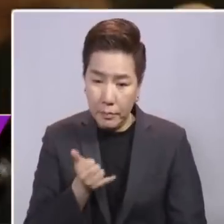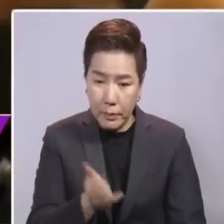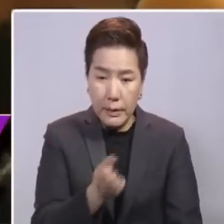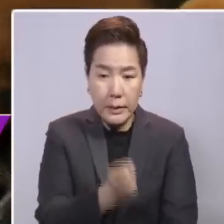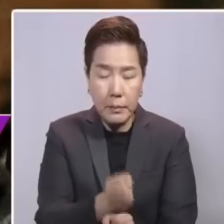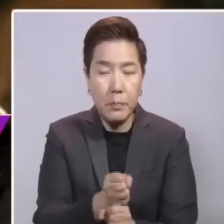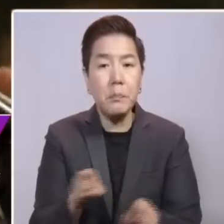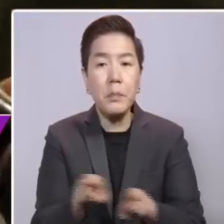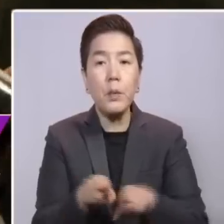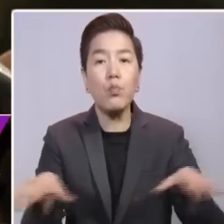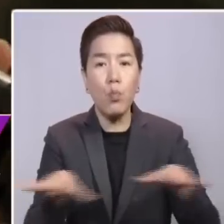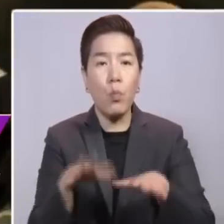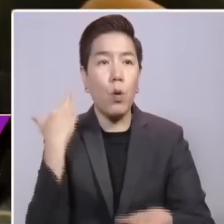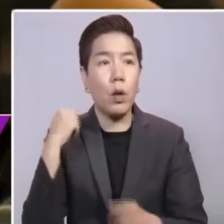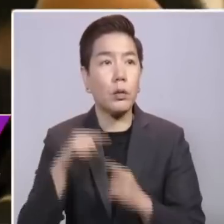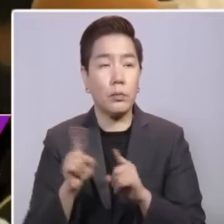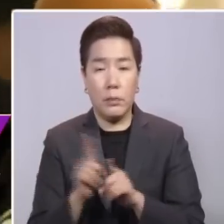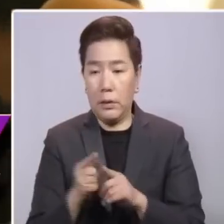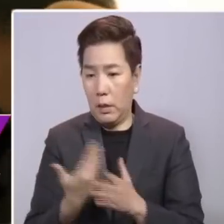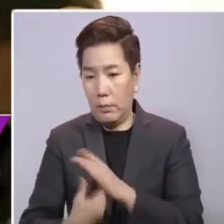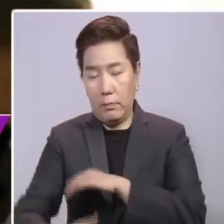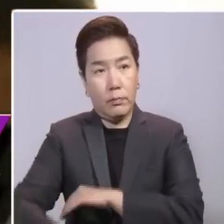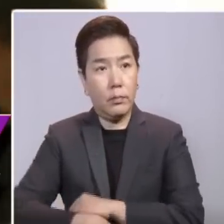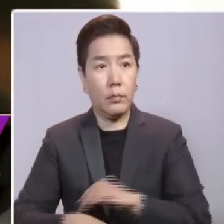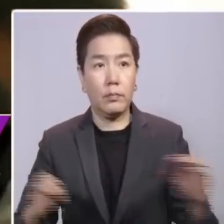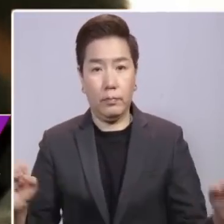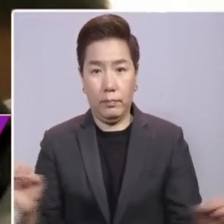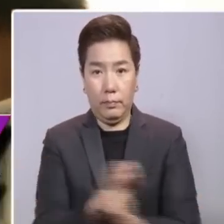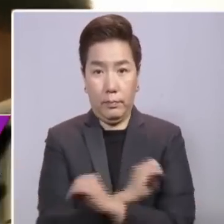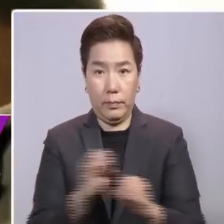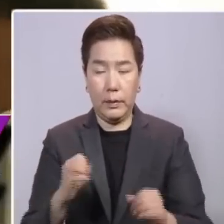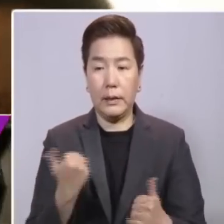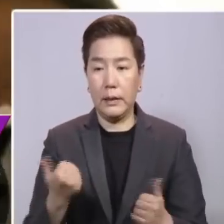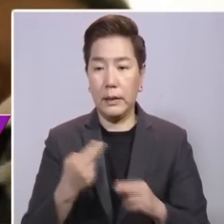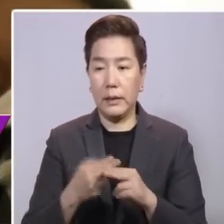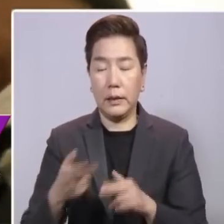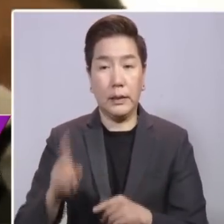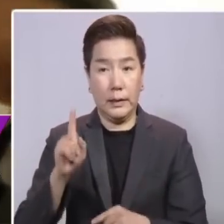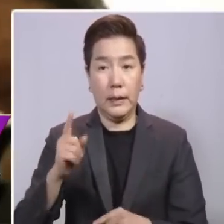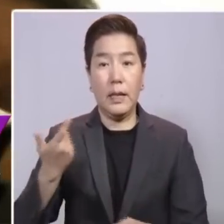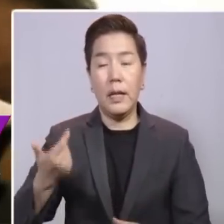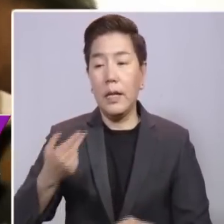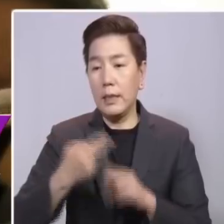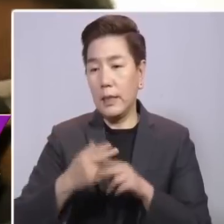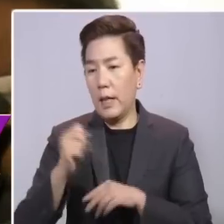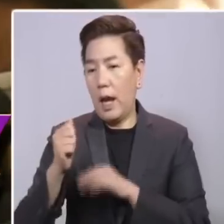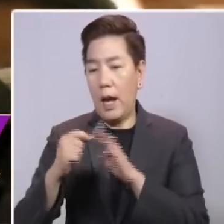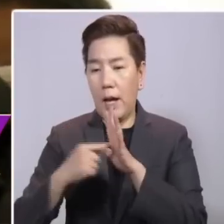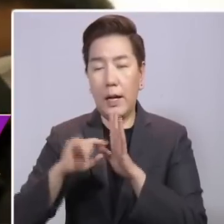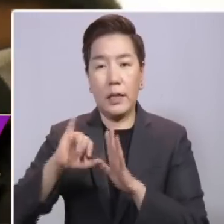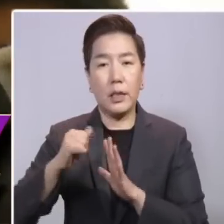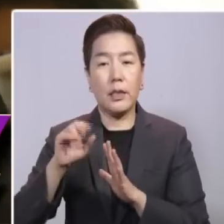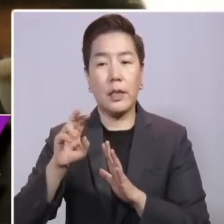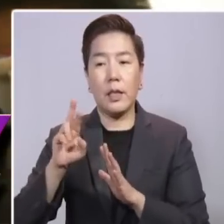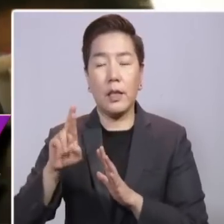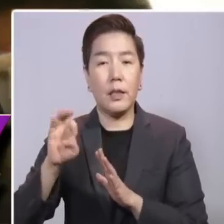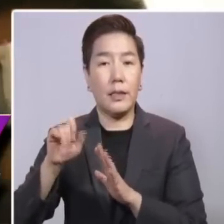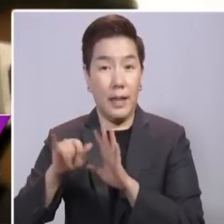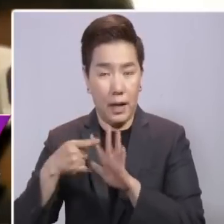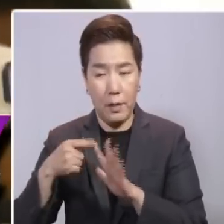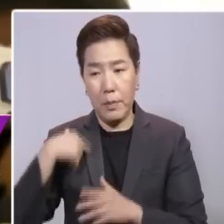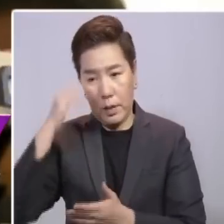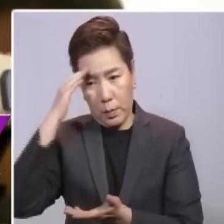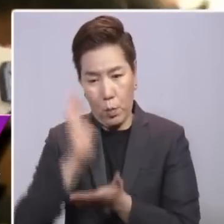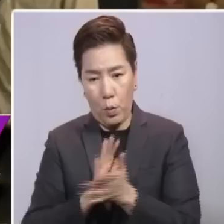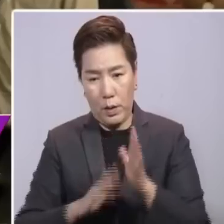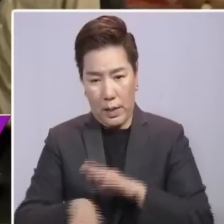าที่ตามปกติไม่มีการเรียกรับเงินใดๆทั้งสิ้นคุณอัจฉริยะนะครับบอกเพิ่มเติมบอกว่าเดี๋ยวจะเอาคลิปหลักฐานนะครับของตำรวจทั้งส